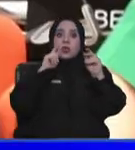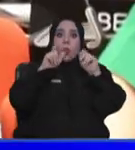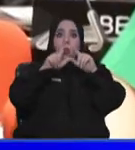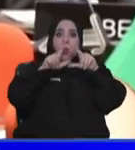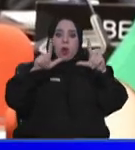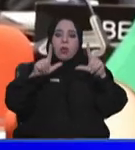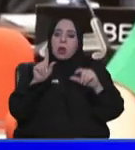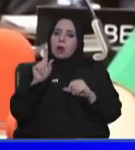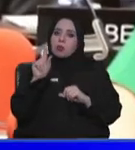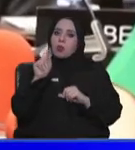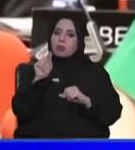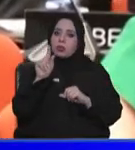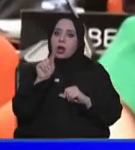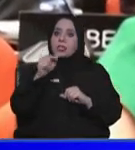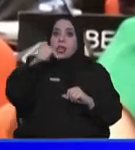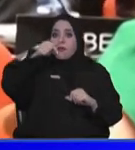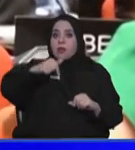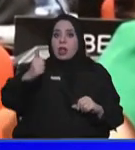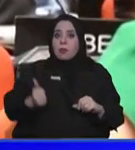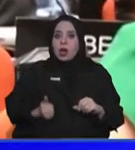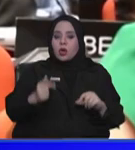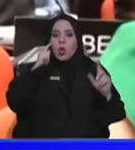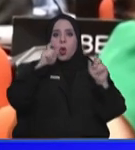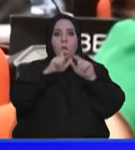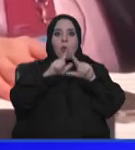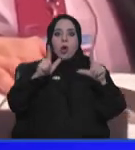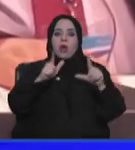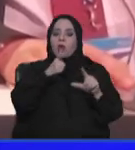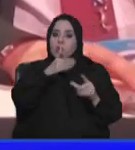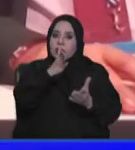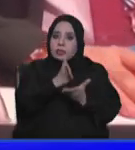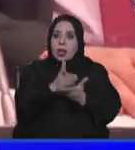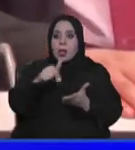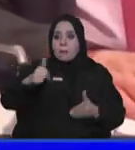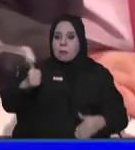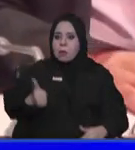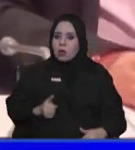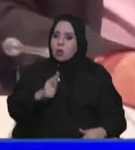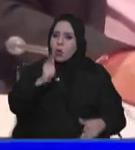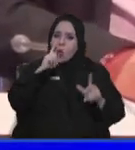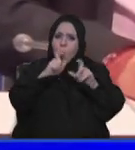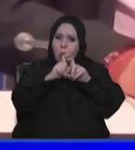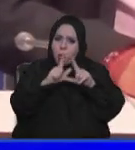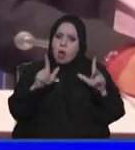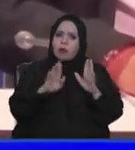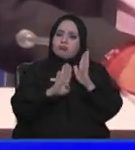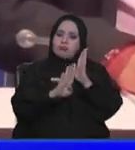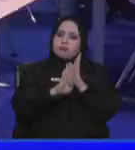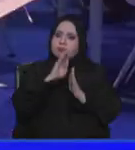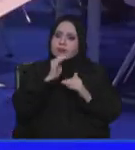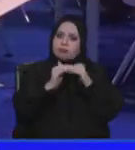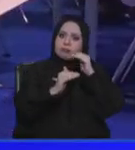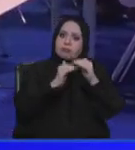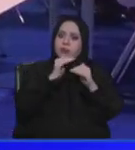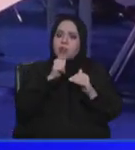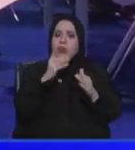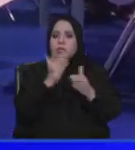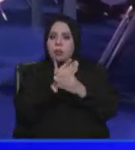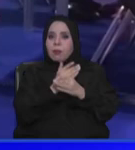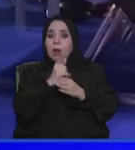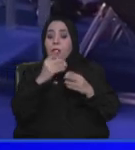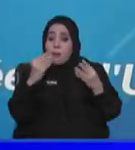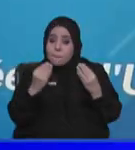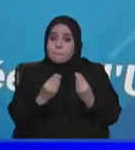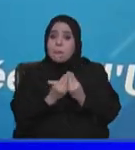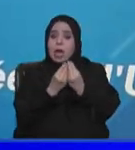والمتميزه لما تعيشه مملكه البحرين من نهضه شامله على كافه الاصعده سواء